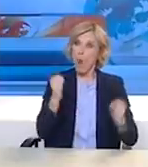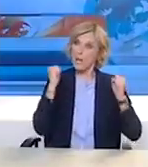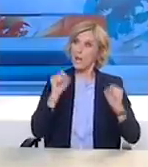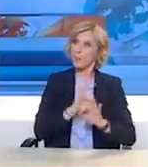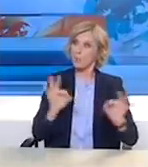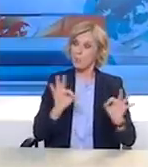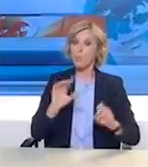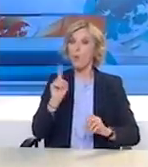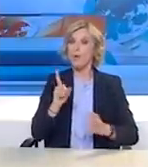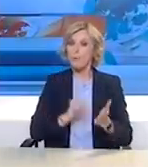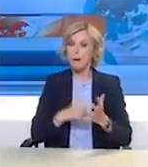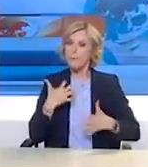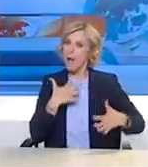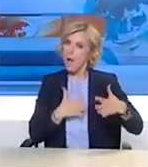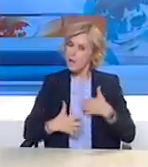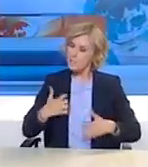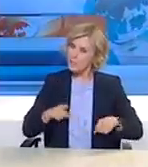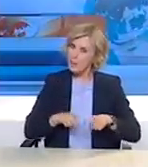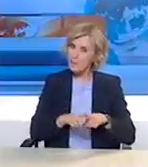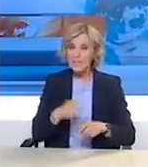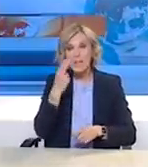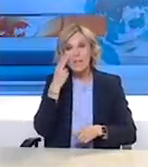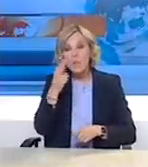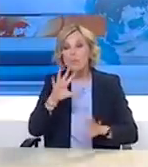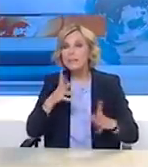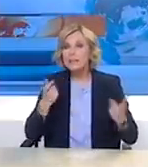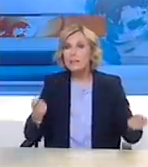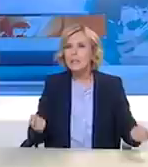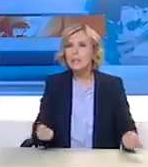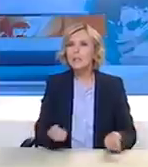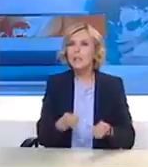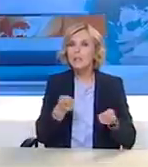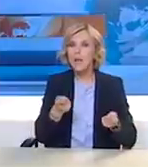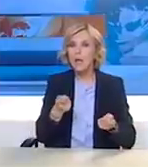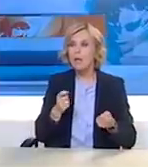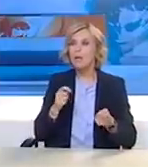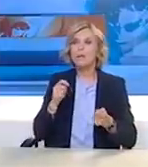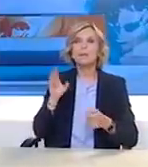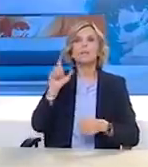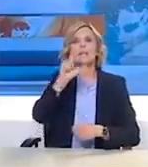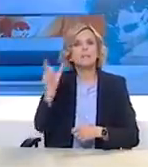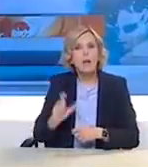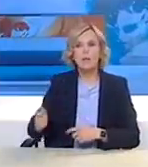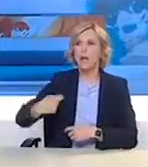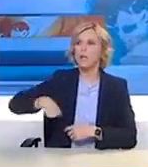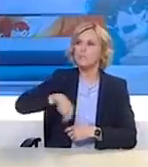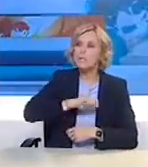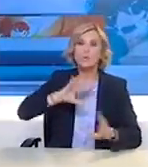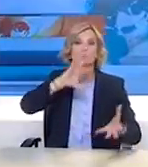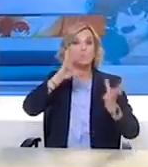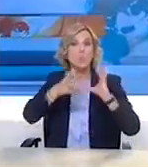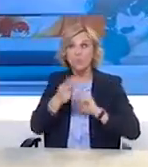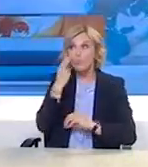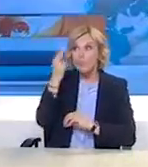ανησυχούμε. Είναι πολύ σημαντικό να δούμε τι συμβαίνει στις γύρω χώρες, τι συμβαίνει σε όλο τον κόσμο